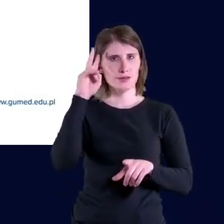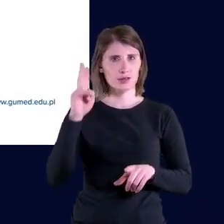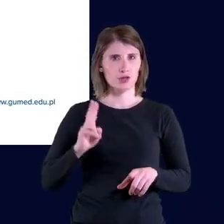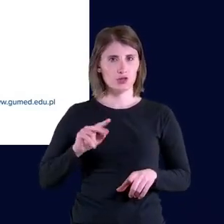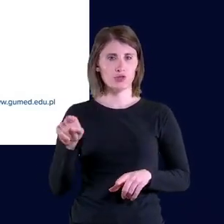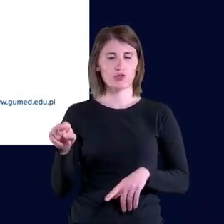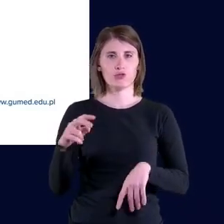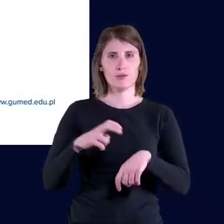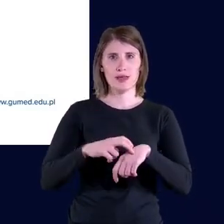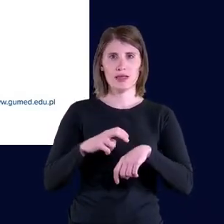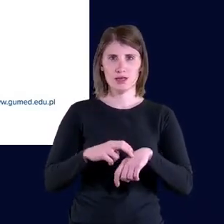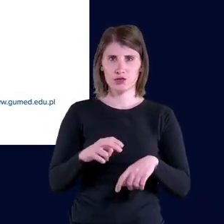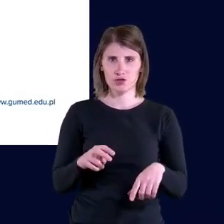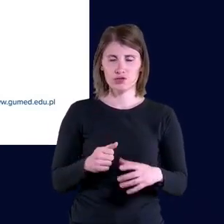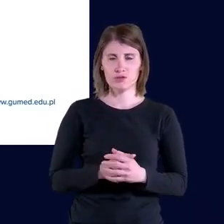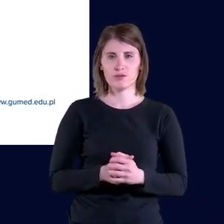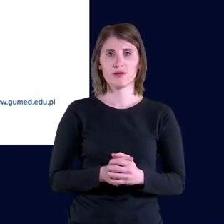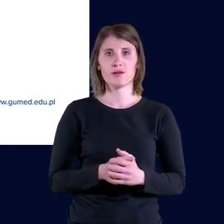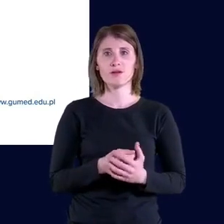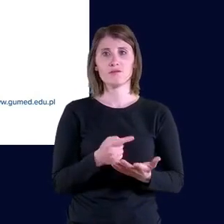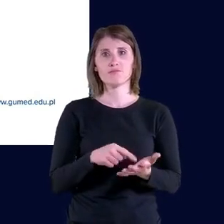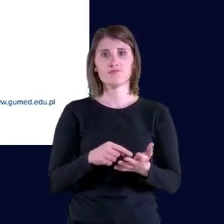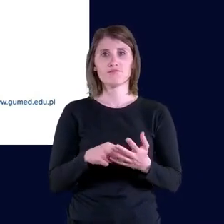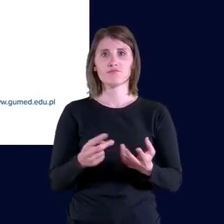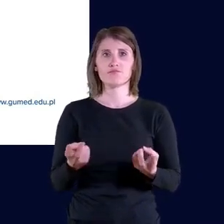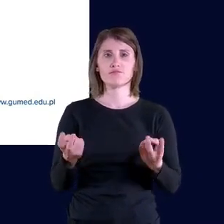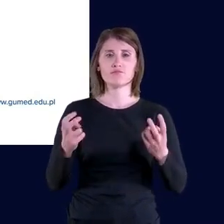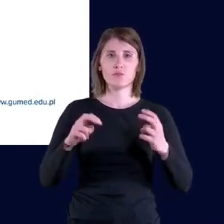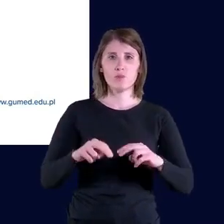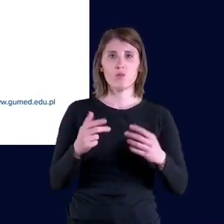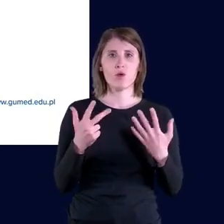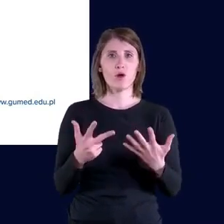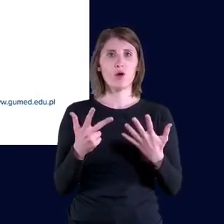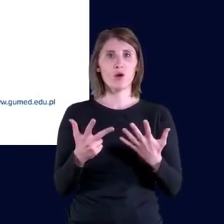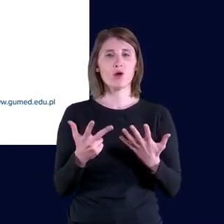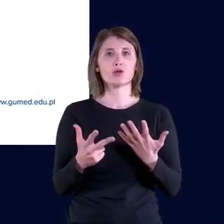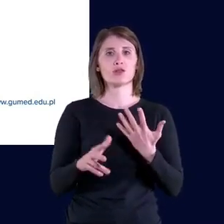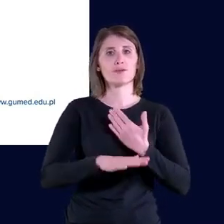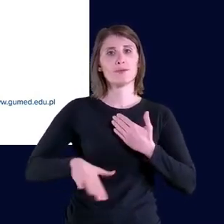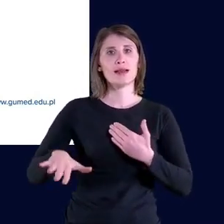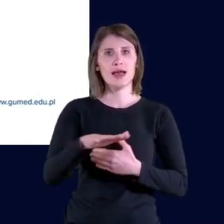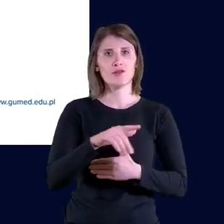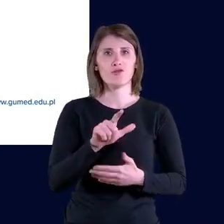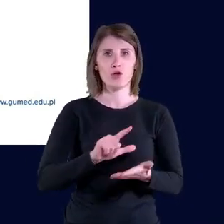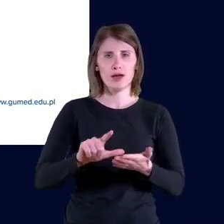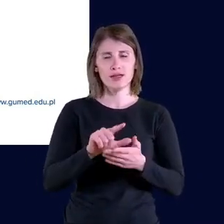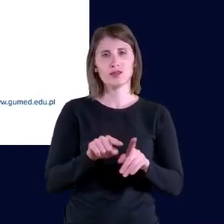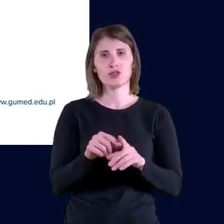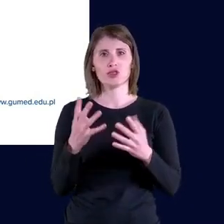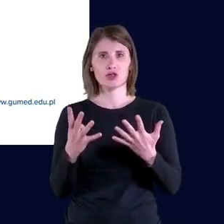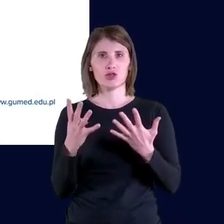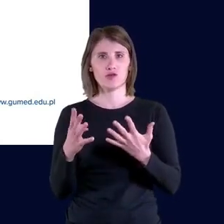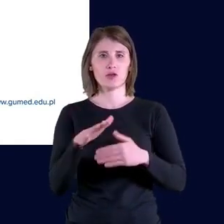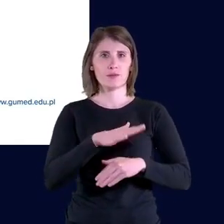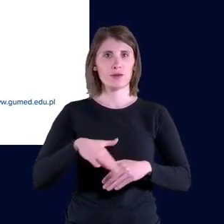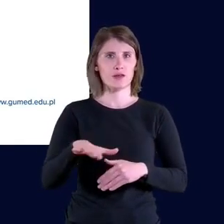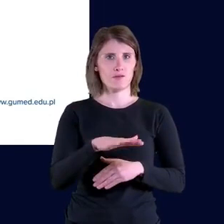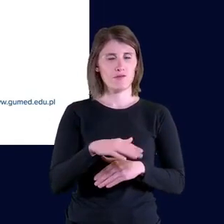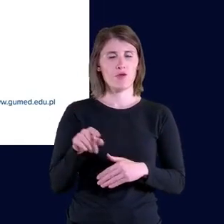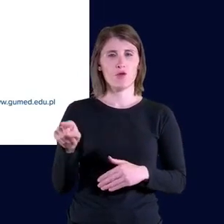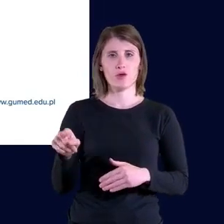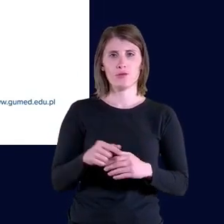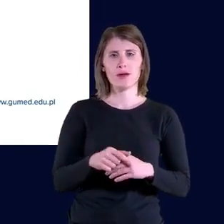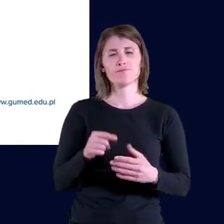Medyczny Czego efektem jest 8 platform lokalnych oraz 9:00 platforma Centralna projekt zakładał